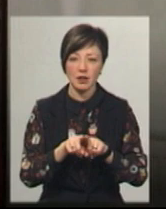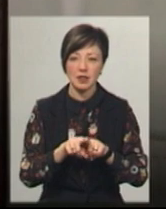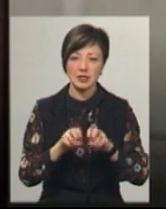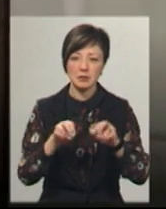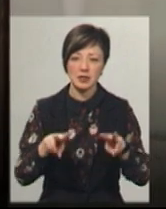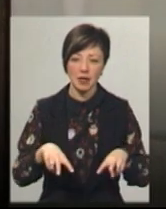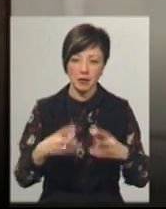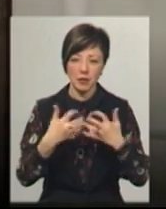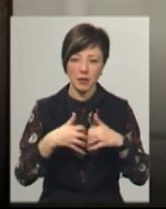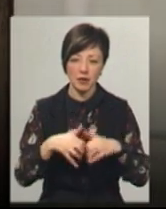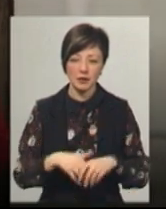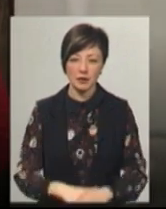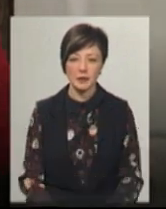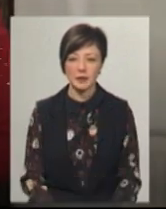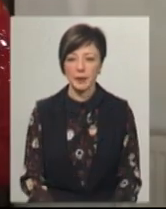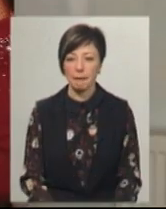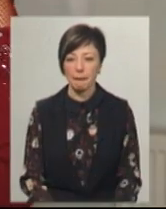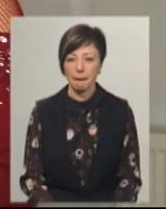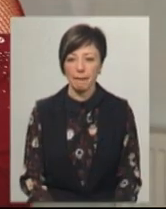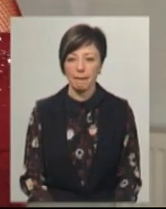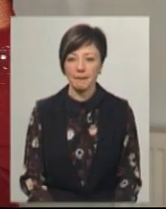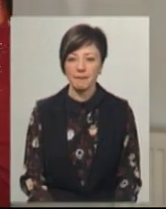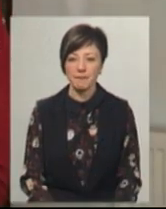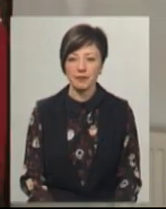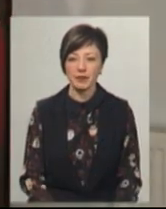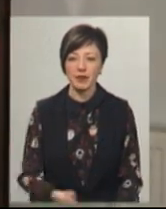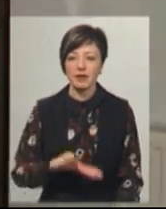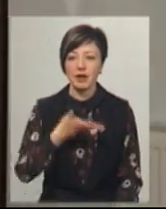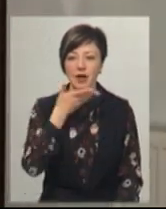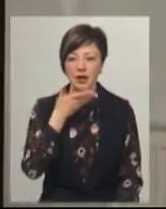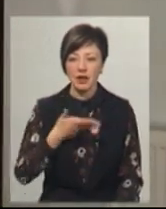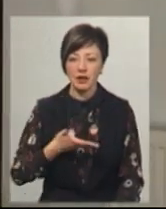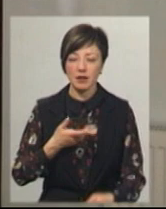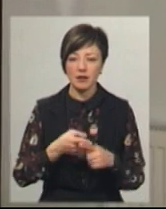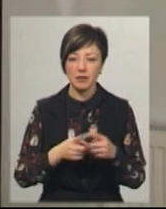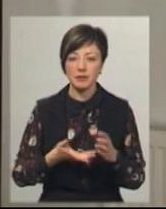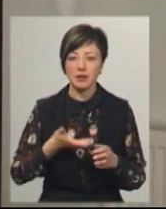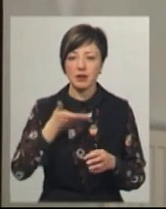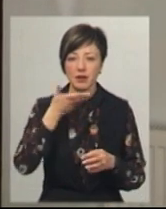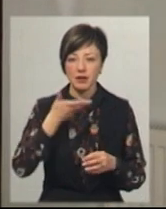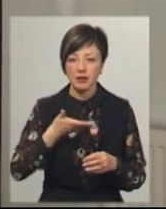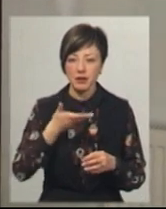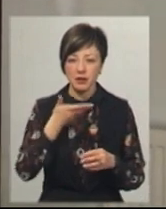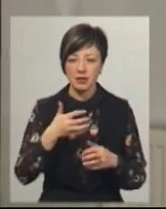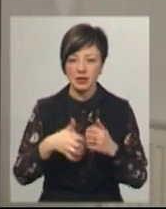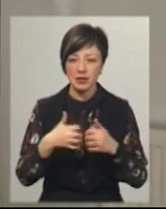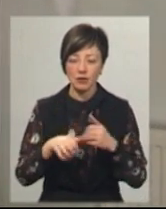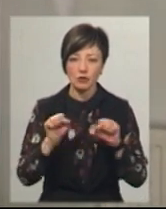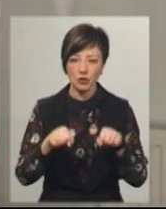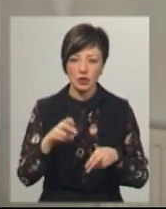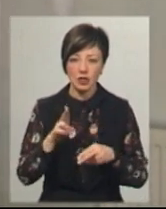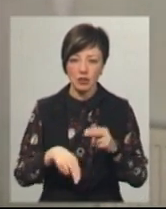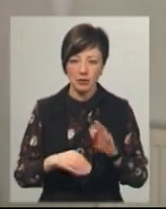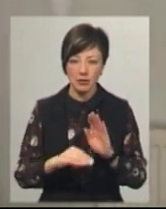масажерами. Тут шарики, Ангелінка вдихає повітря, ці шарики повинні піднятися хоча б до середини, можуть до